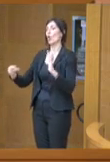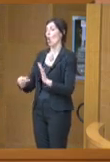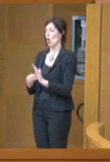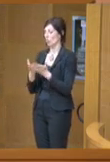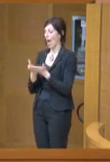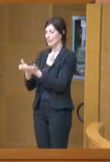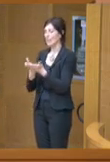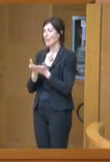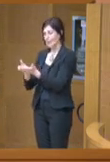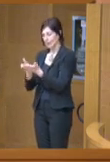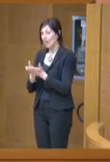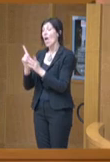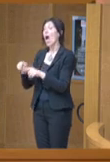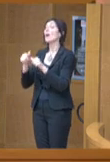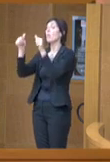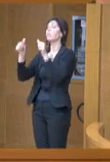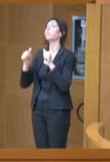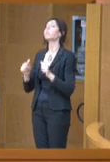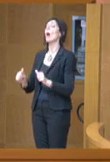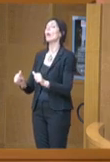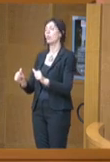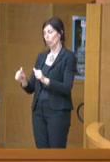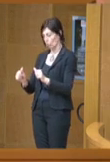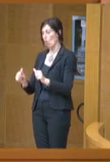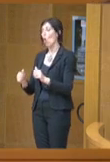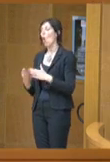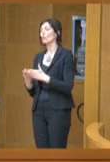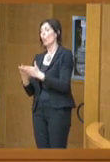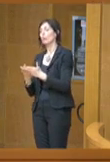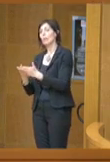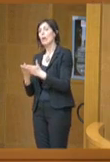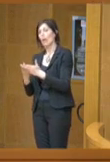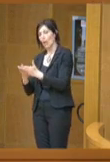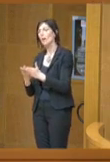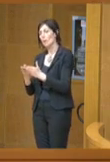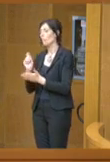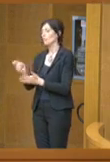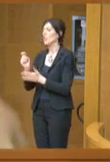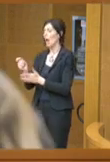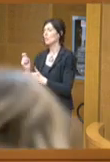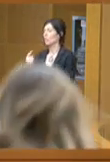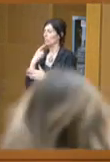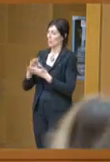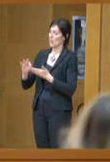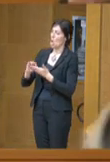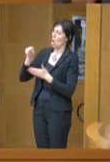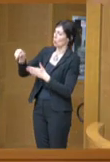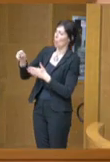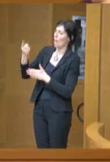rivedere il bando sussidi, quello fortemente finanziato nell'ambito della scuola, in ottica anche